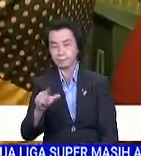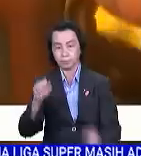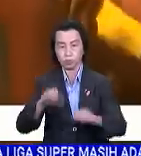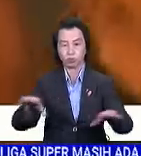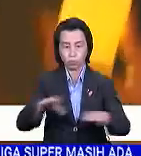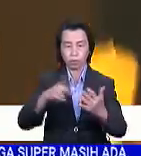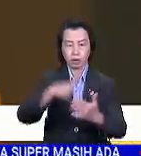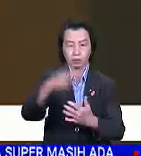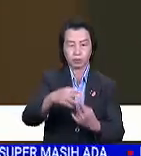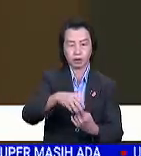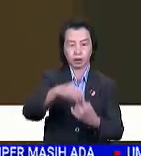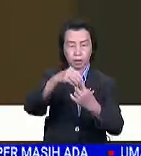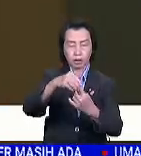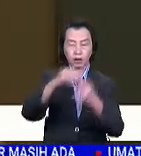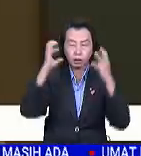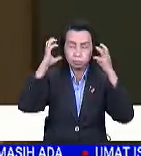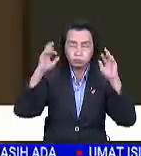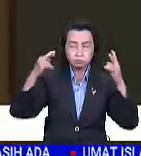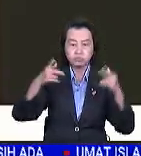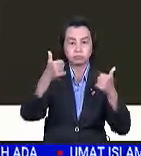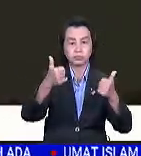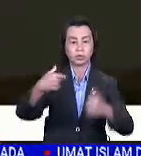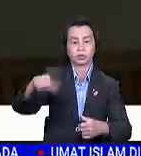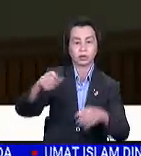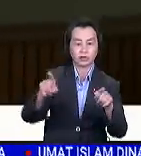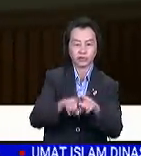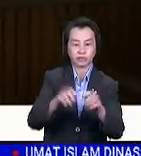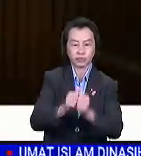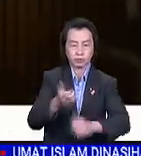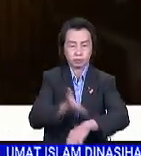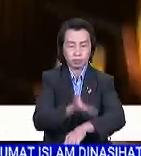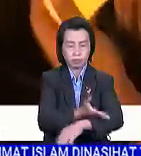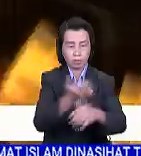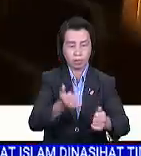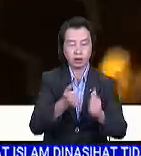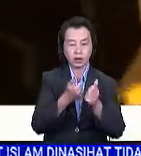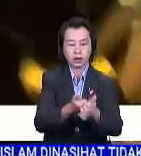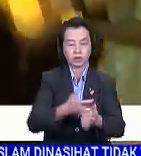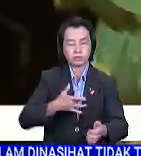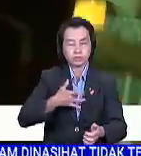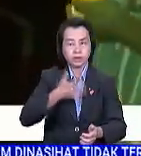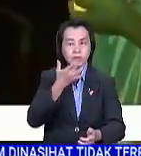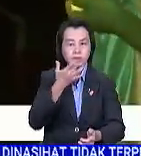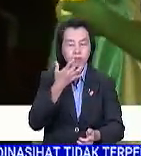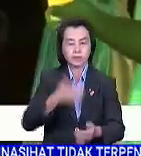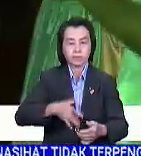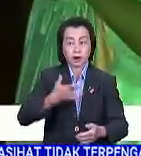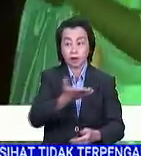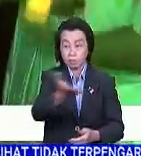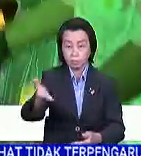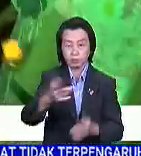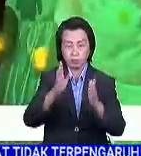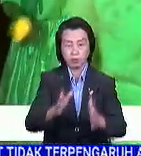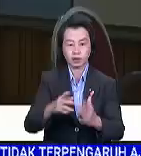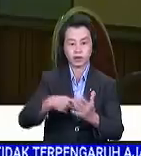program-program khas radio yang berkualiti seiring dengan perkembangan semasa mengikut cita rasa peminat tempatan program rakaman